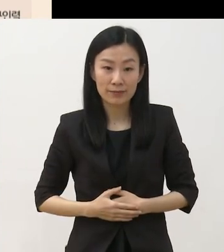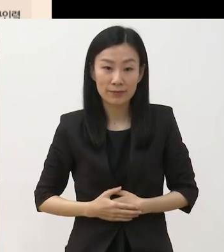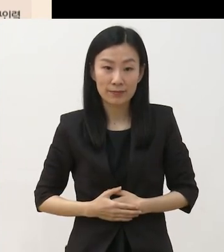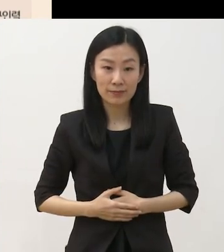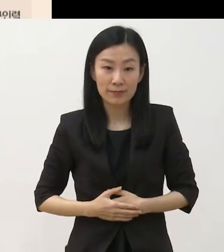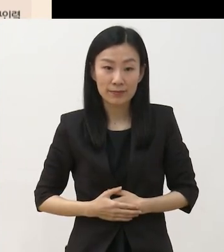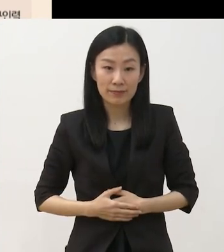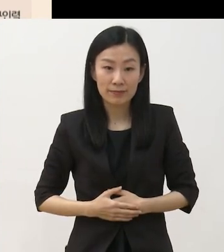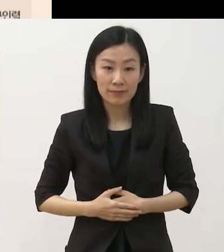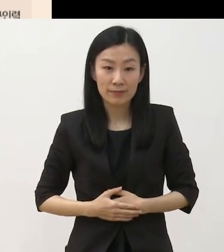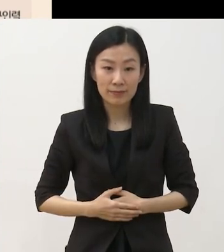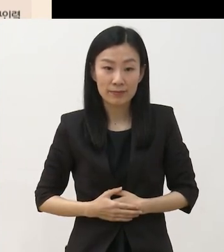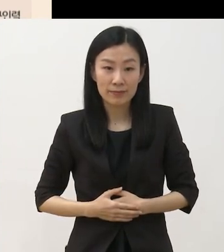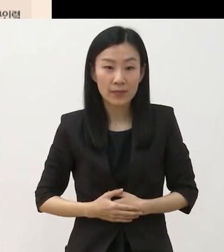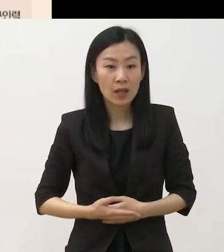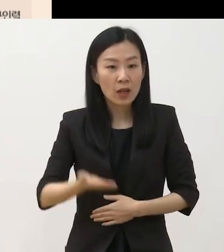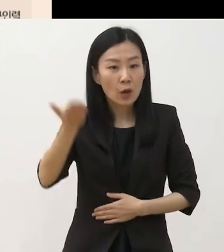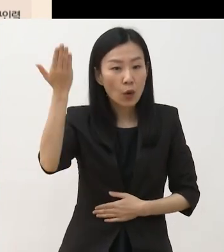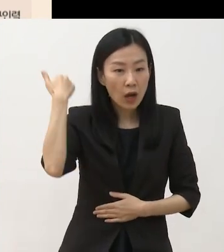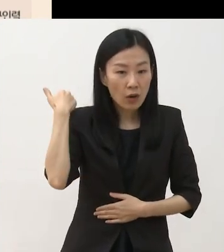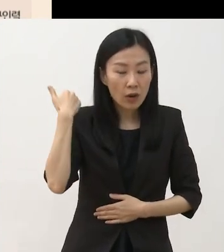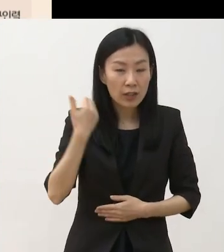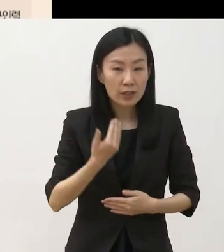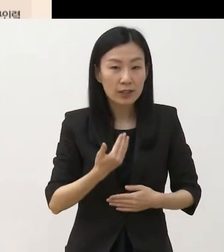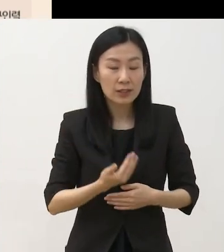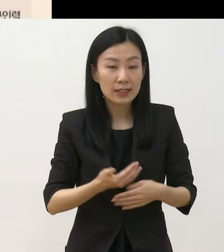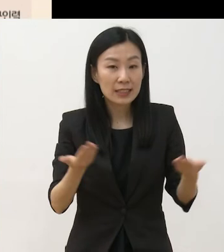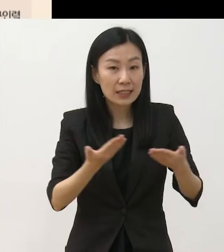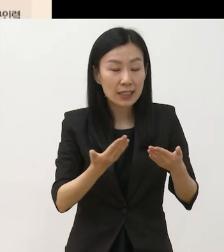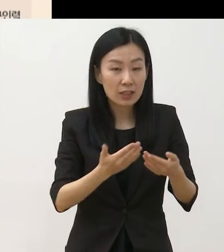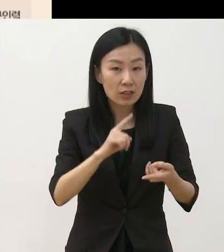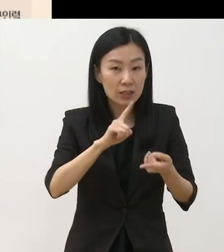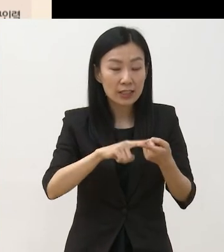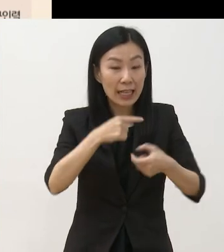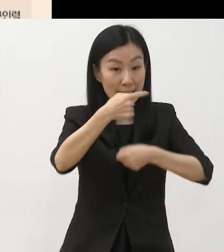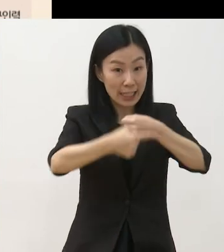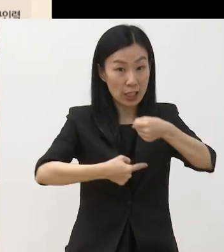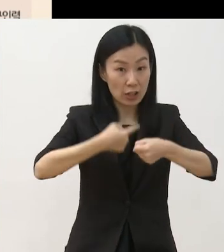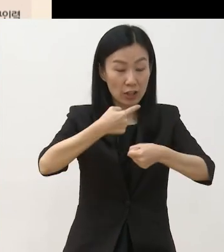인정 근무 시기가 과거에는 1년으로 진행이 되었었는데요.